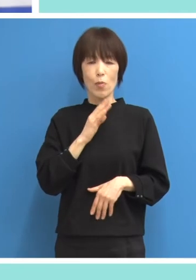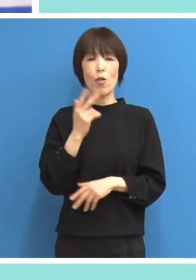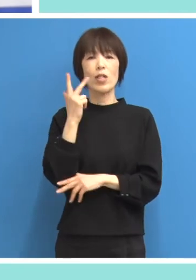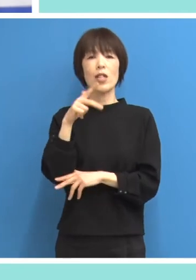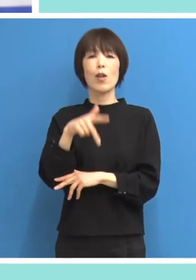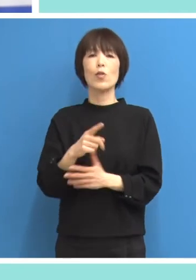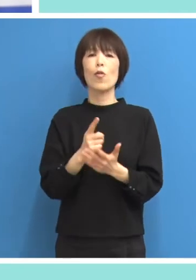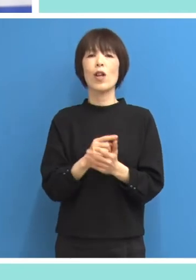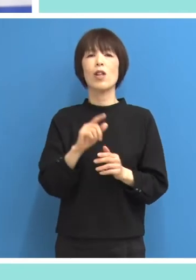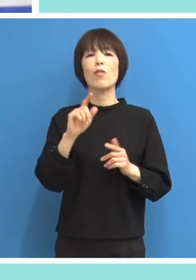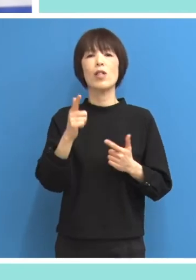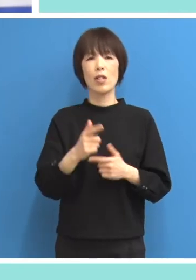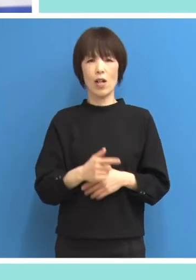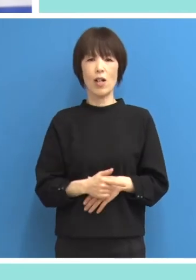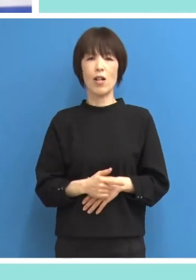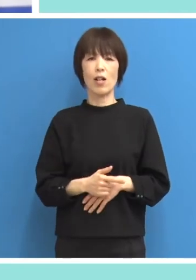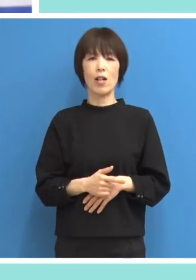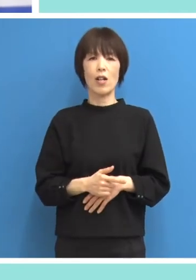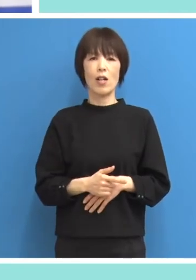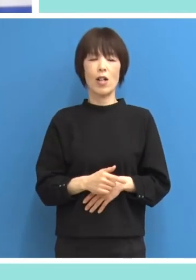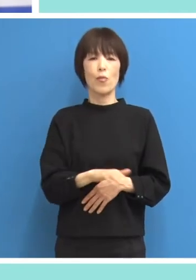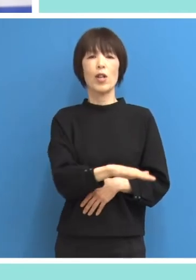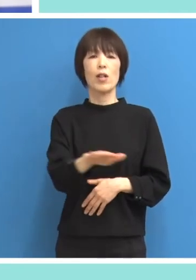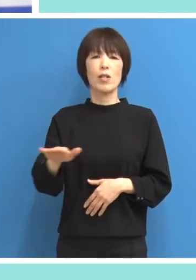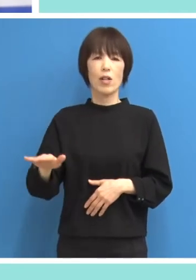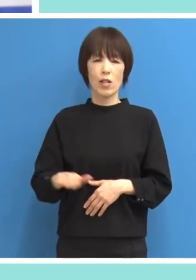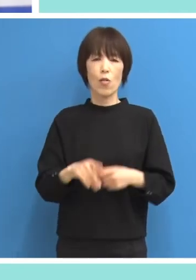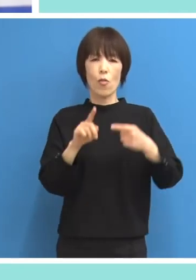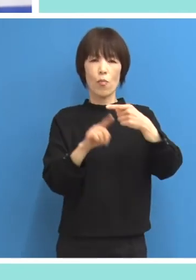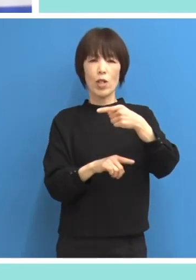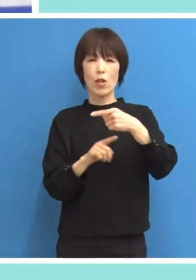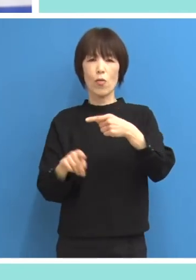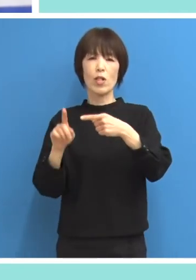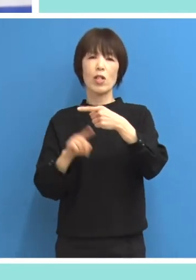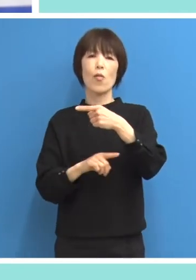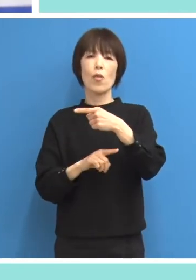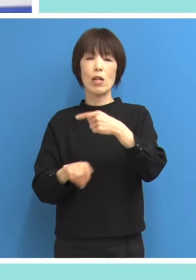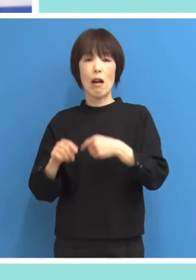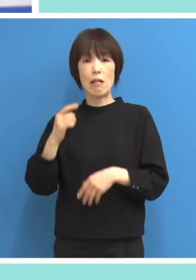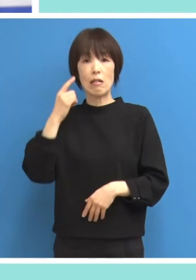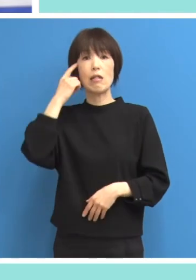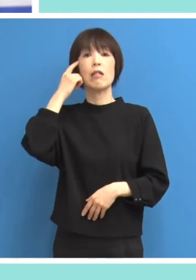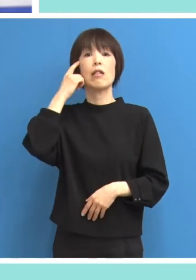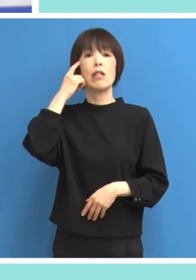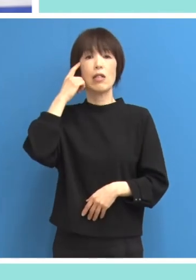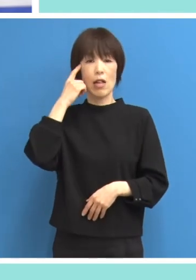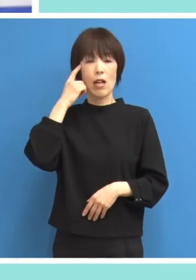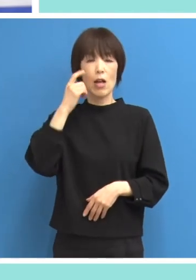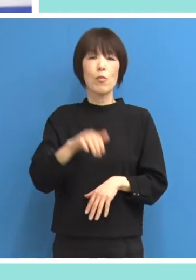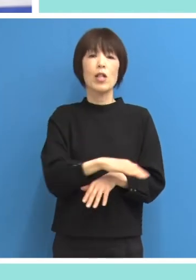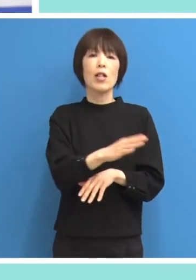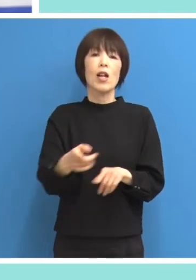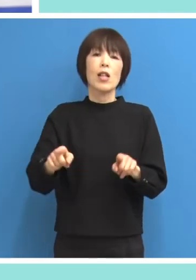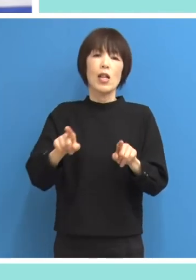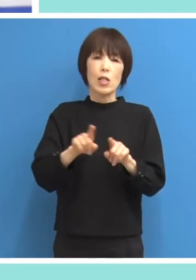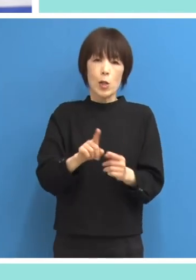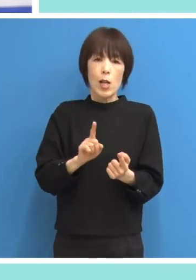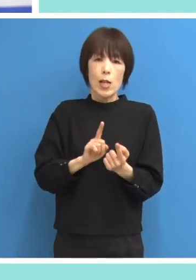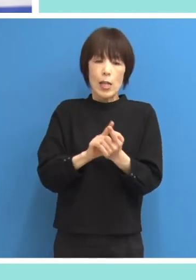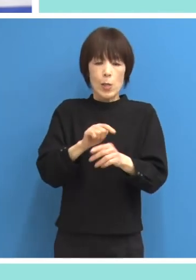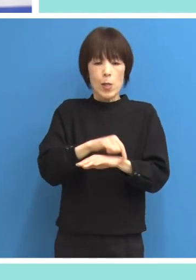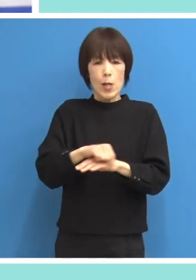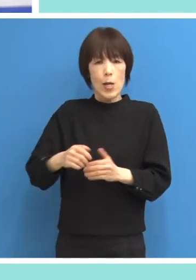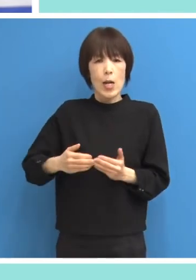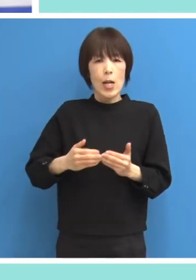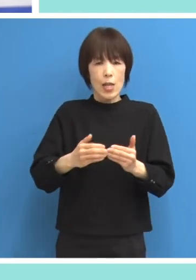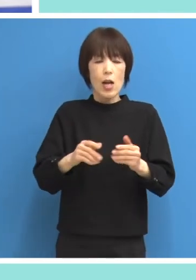だけではもちろんそうではなくて、市民の皆さん方お一人お一人が意識をしていただいて、みんなで対策を講じて